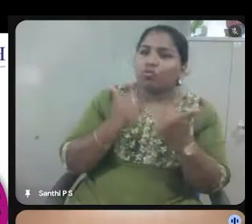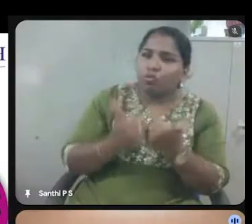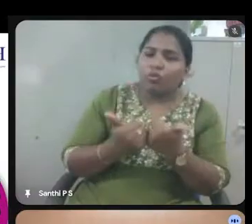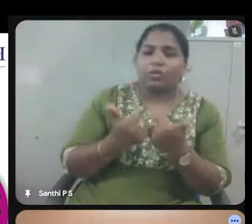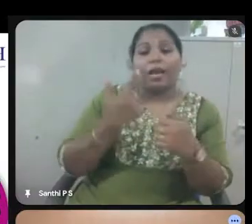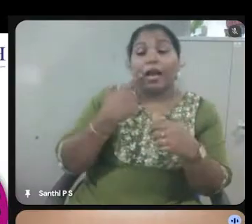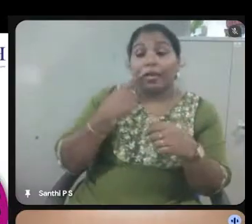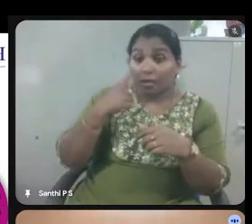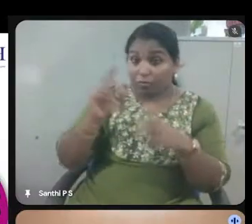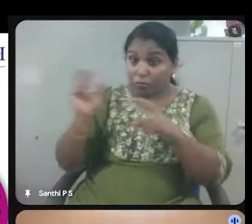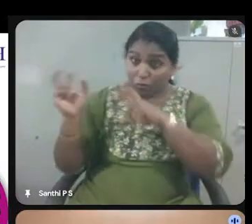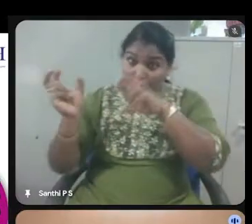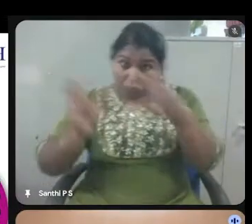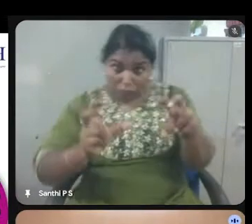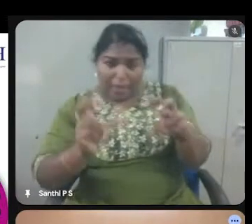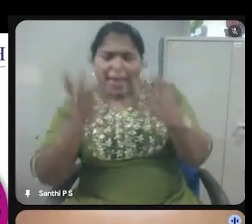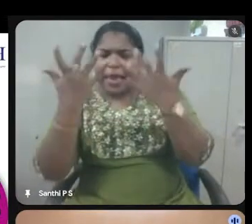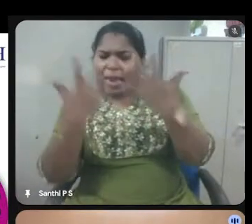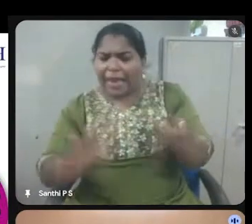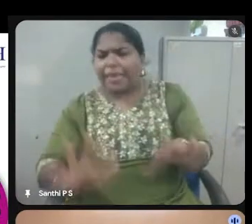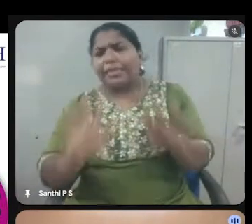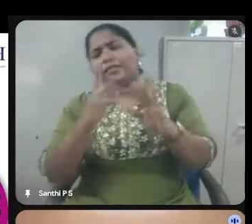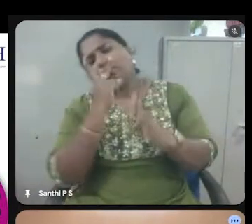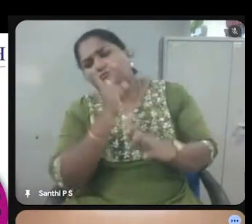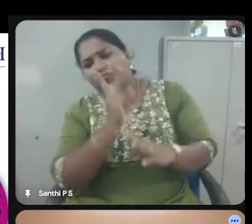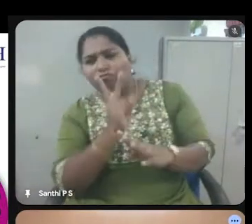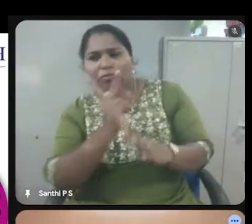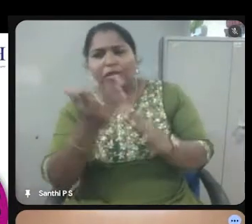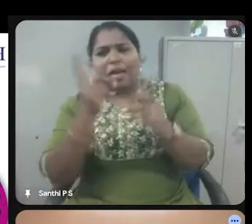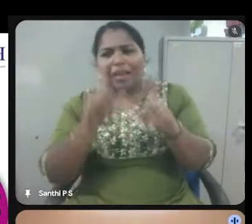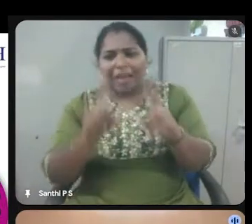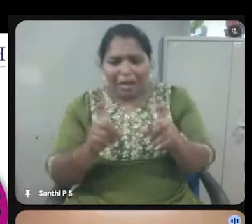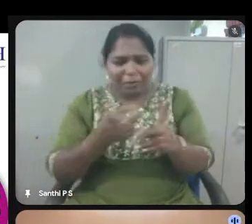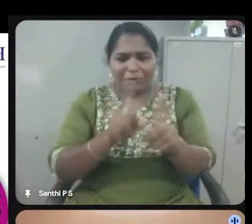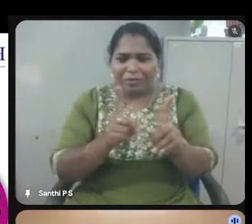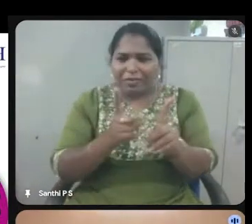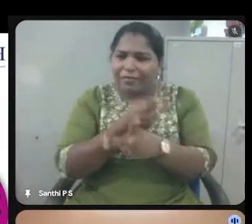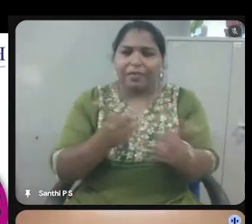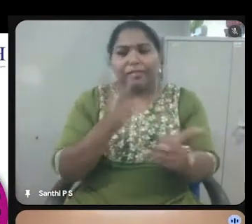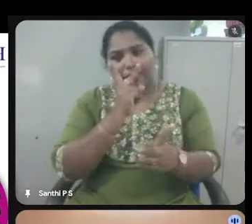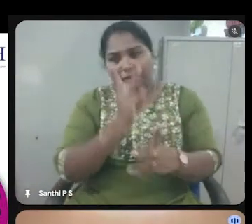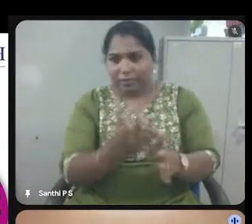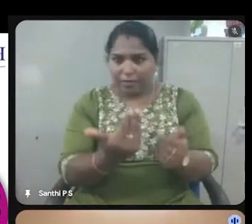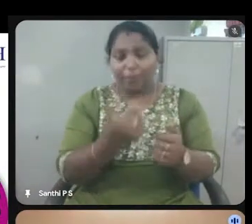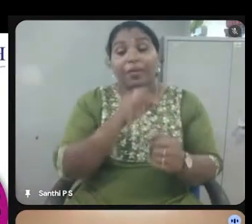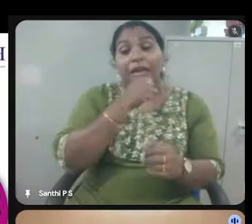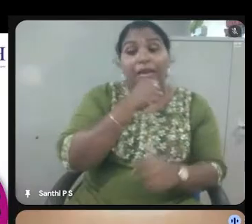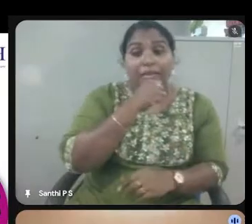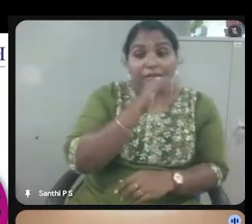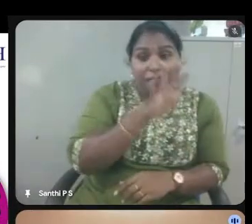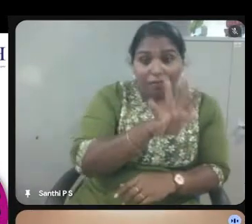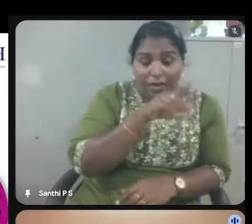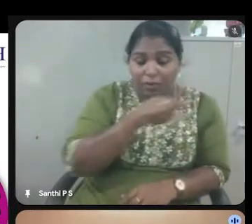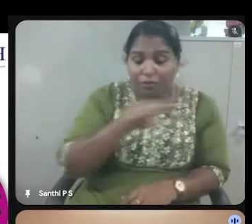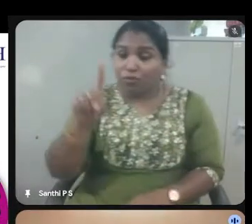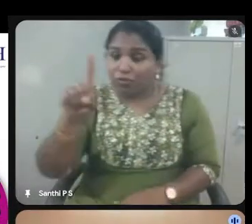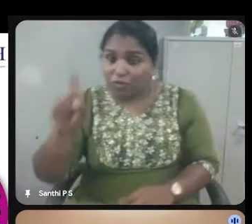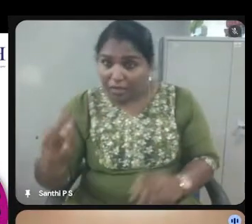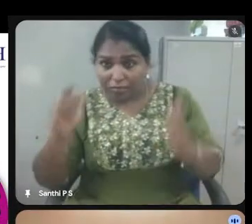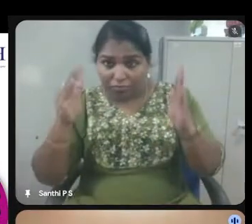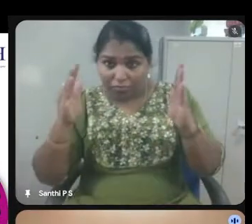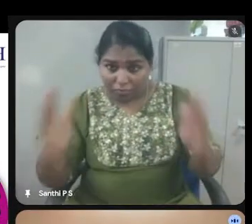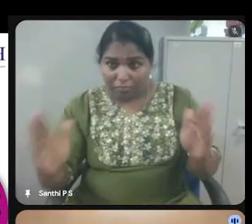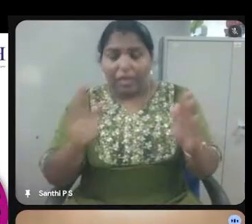മേൽനോട്ടത്തോട് കൂടിയ ഒരു സ്ക്രീൻ ടൈമാണ് നിർദ്ദേശിച്ചിരിക്കുന്നത്. അത് കഴിഞ്ഞ് 5 മുതൽ 10 വയസ്സ് വരെയുള്ള കുട്ടികൾക്കാണെങ്കിൽ